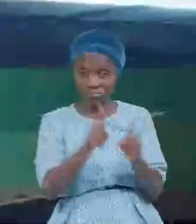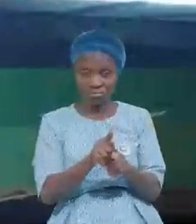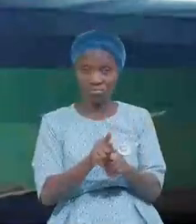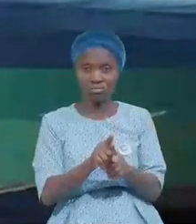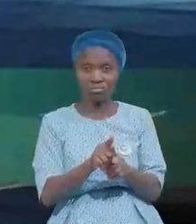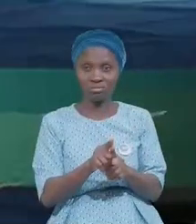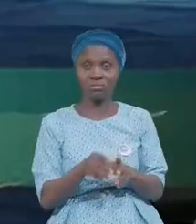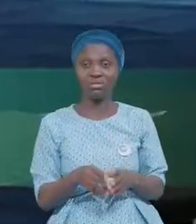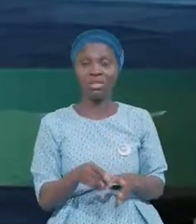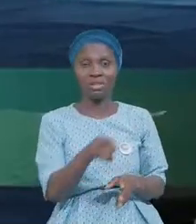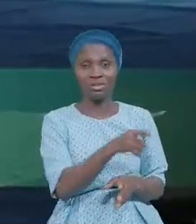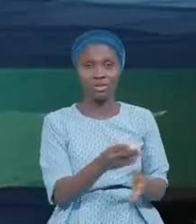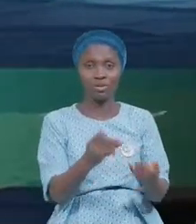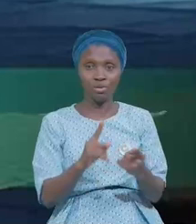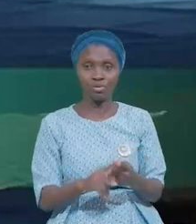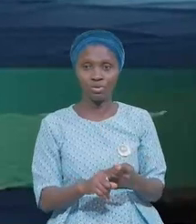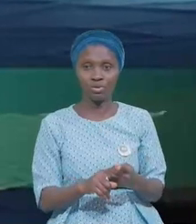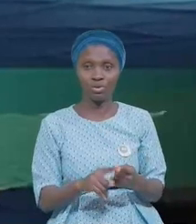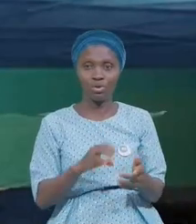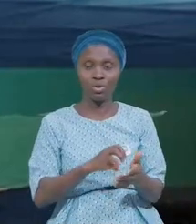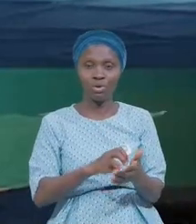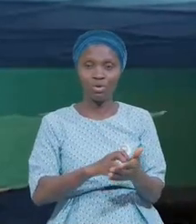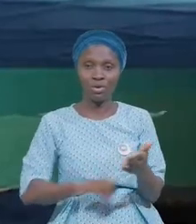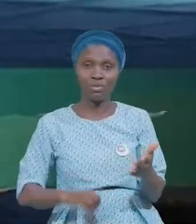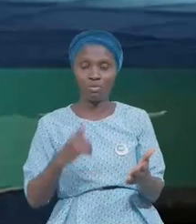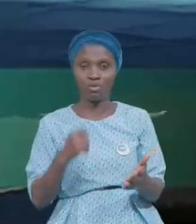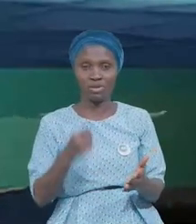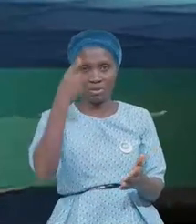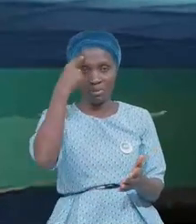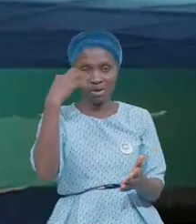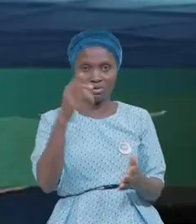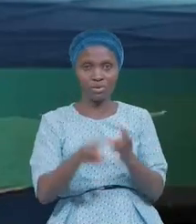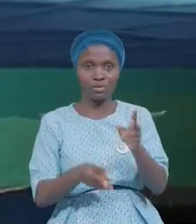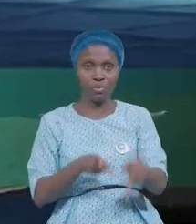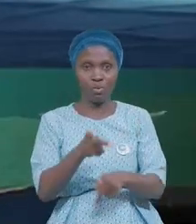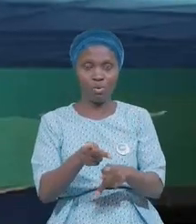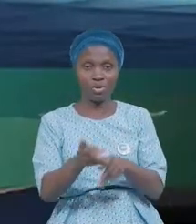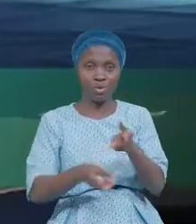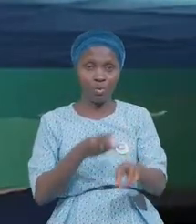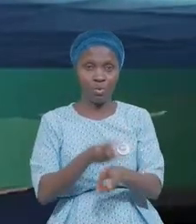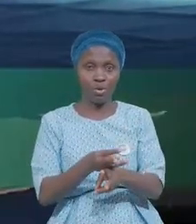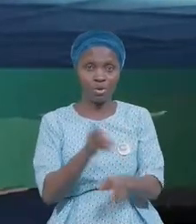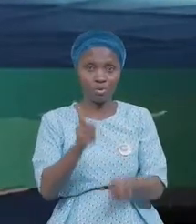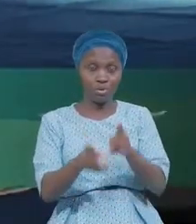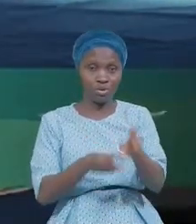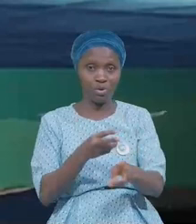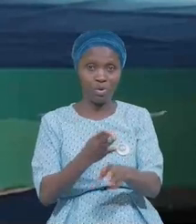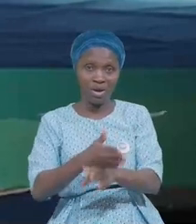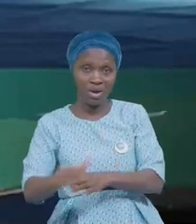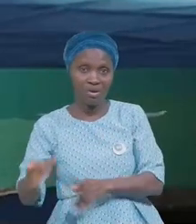Ils veulent ôter la pensée de Christ. Et ils veulent servir